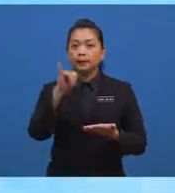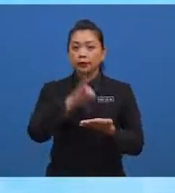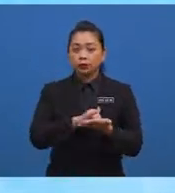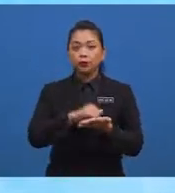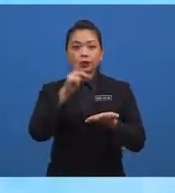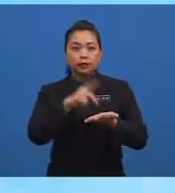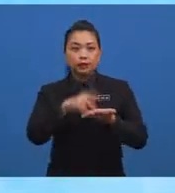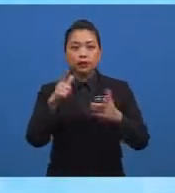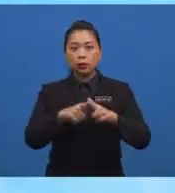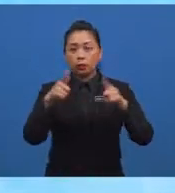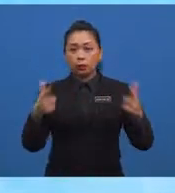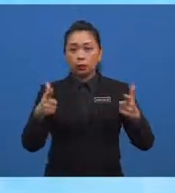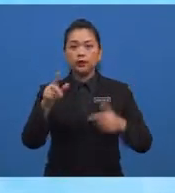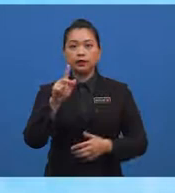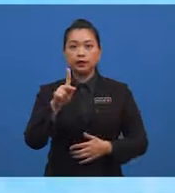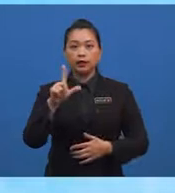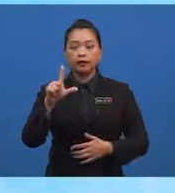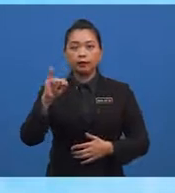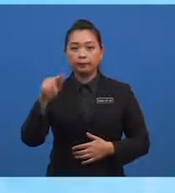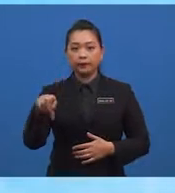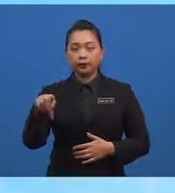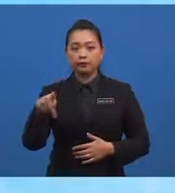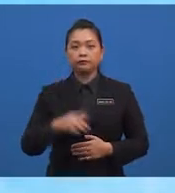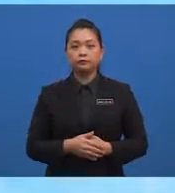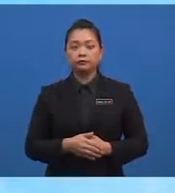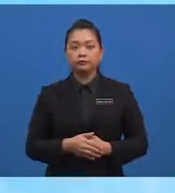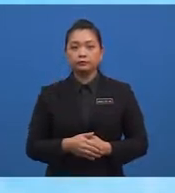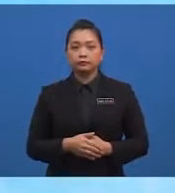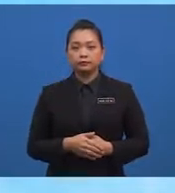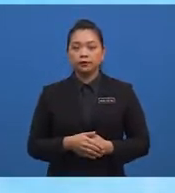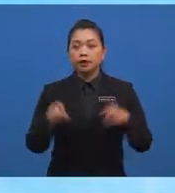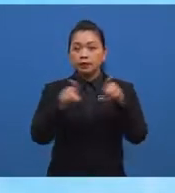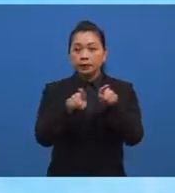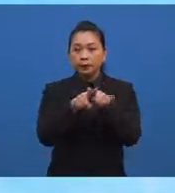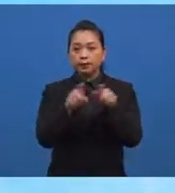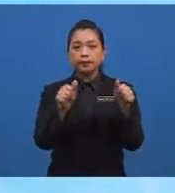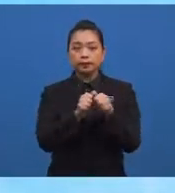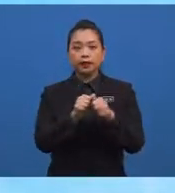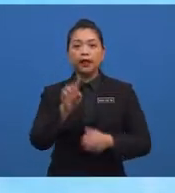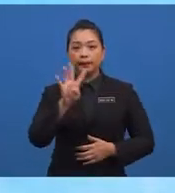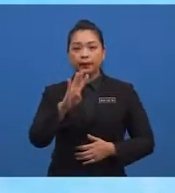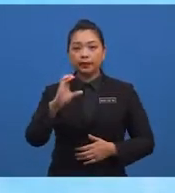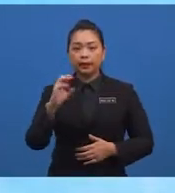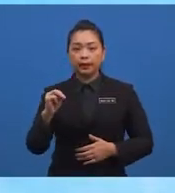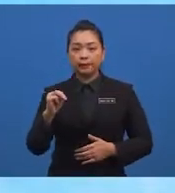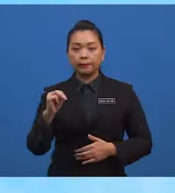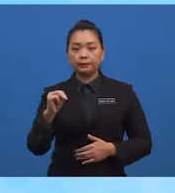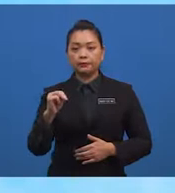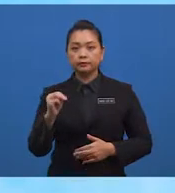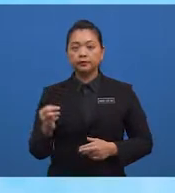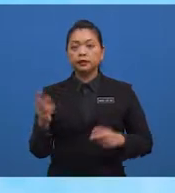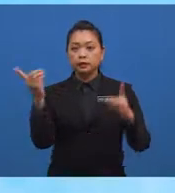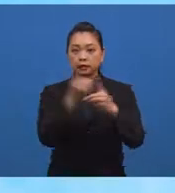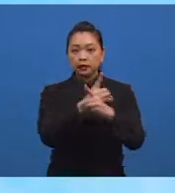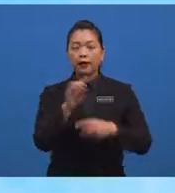kira luas KLIP. Luas KLIP sama dengan 4 cm